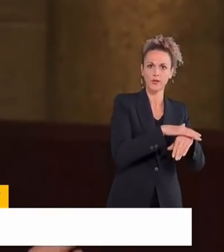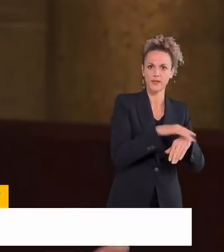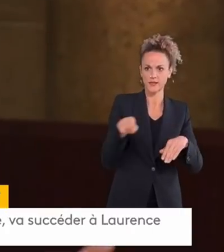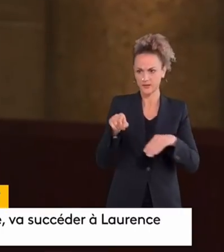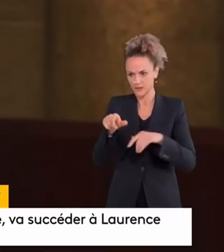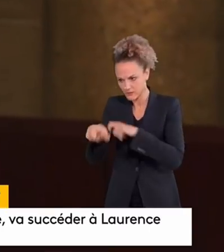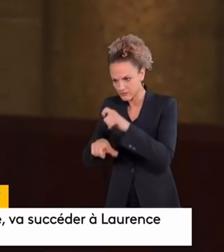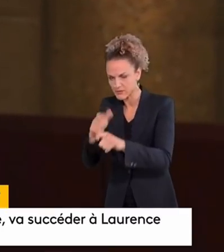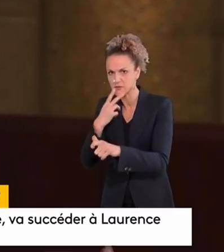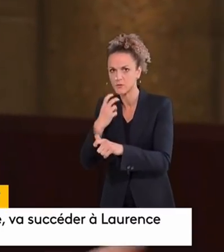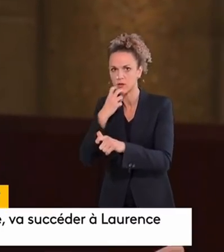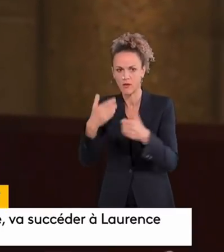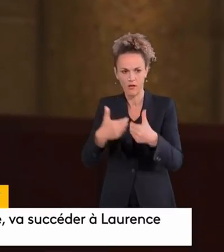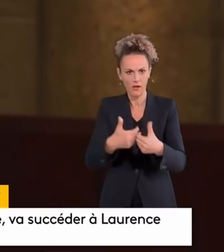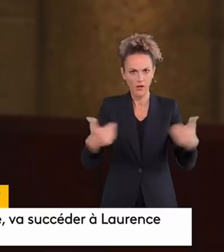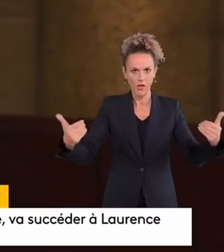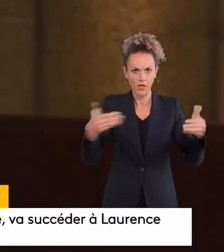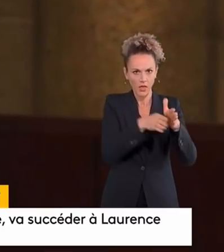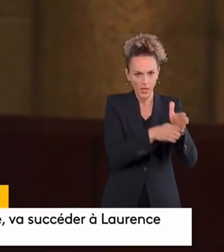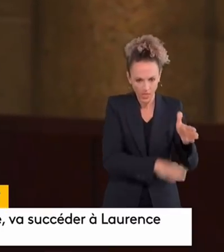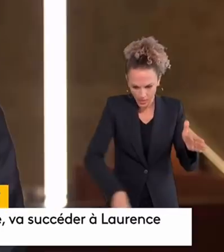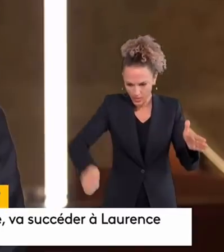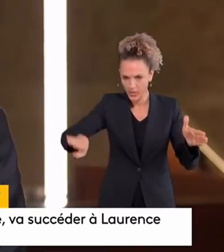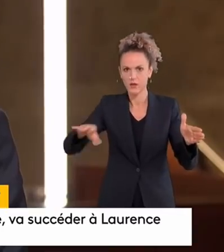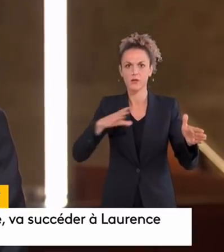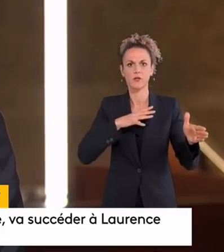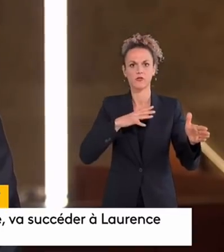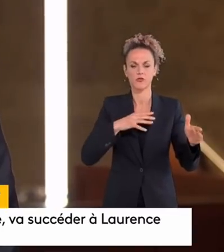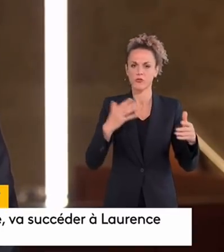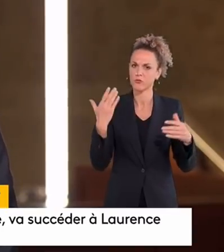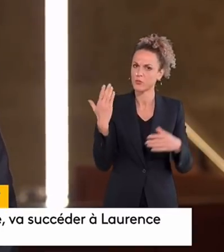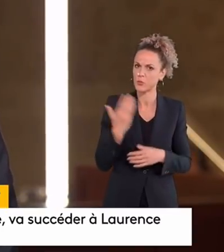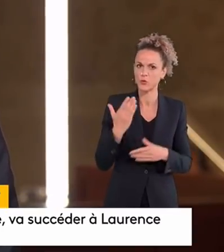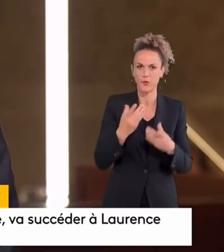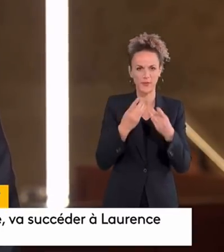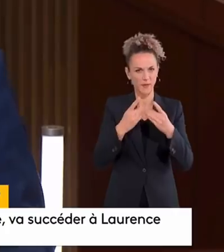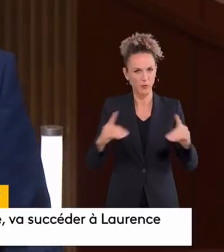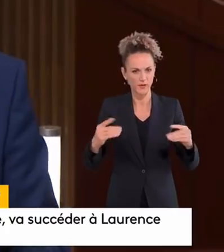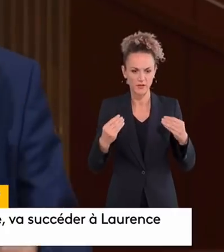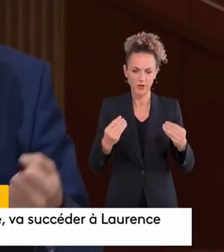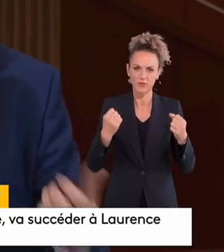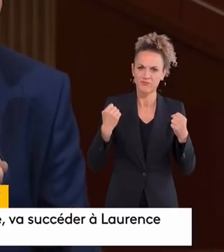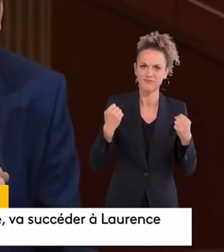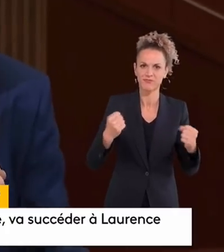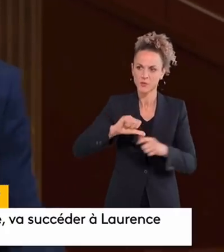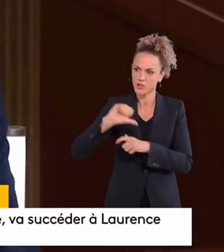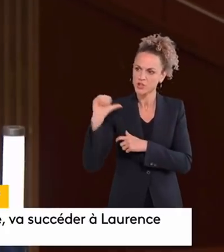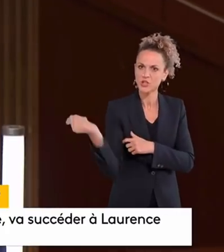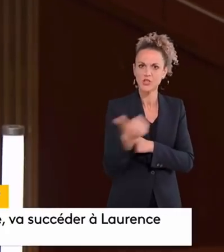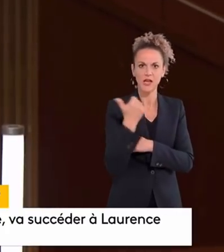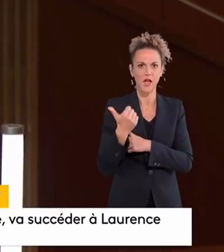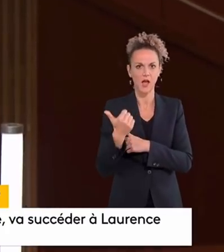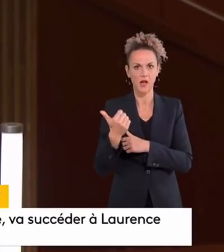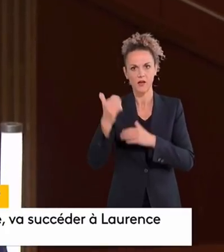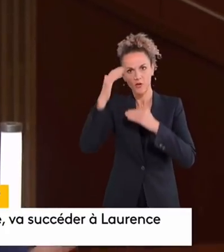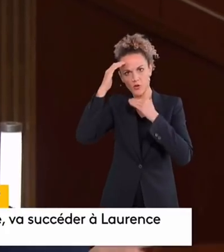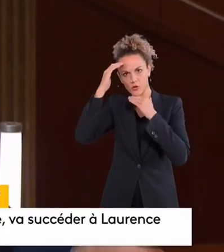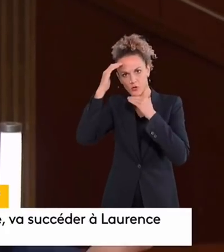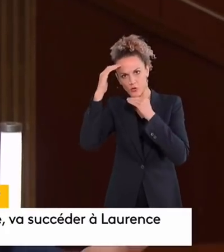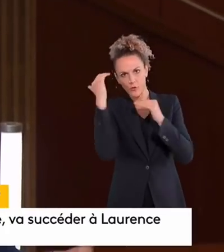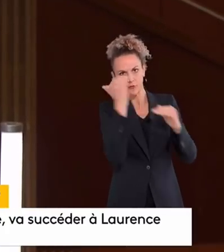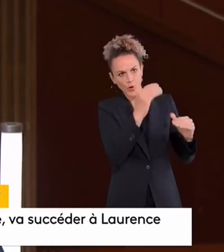besoin de revivifier cette démocratie, que chacun, chacune retrouve confiance dans